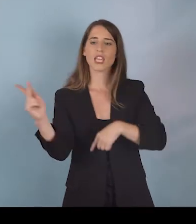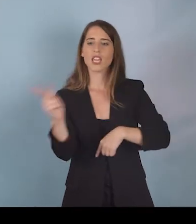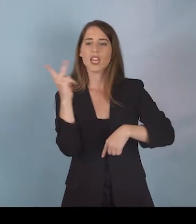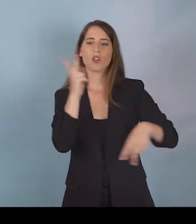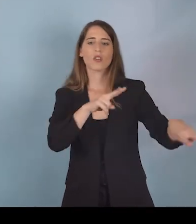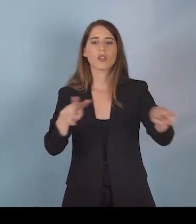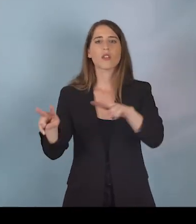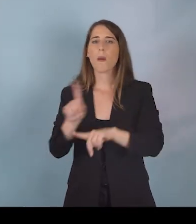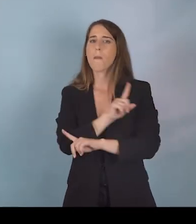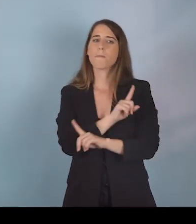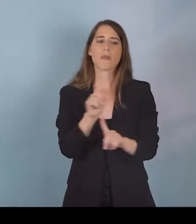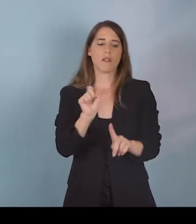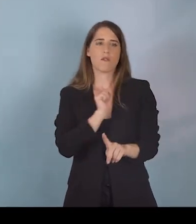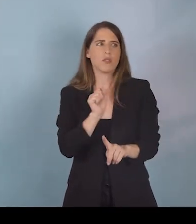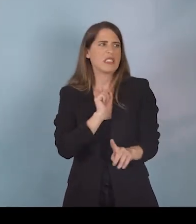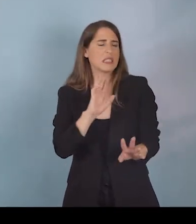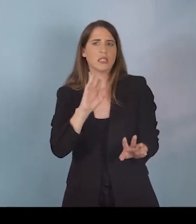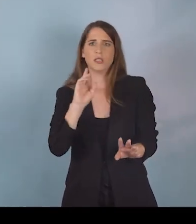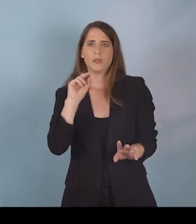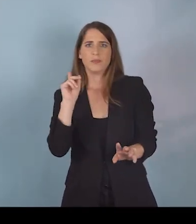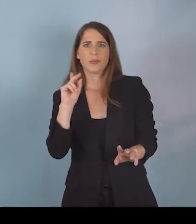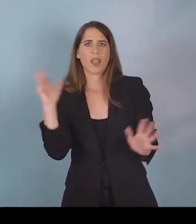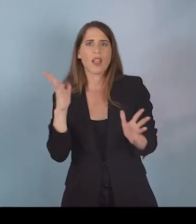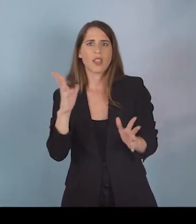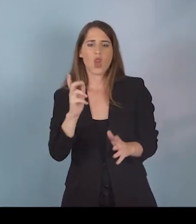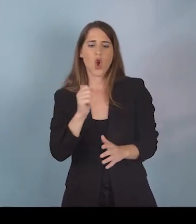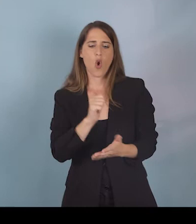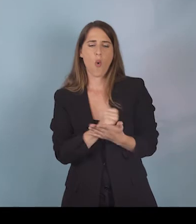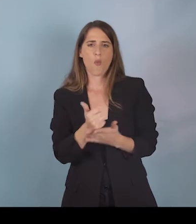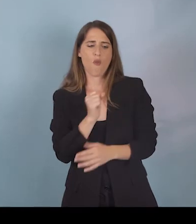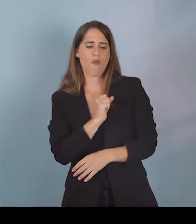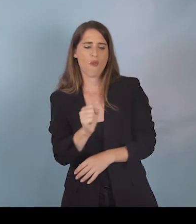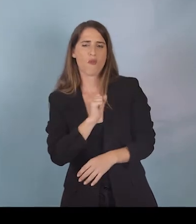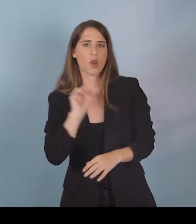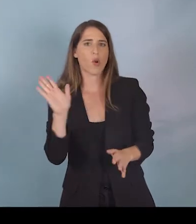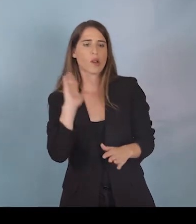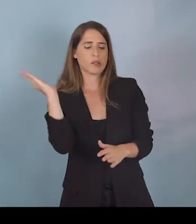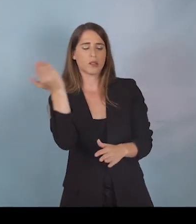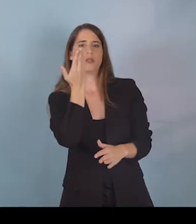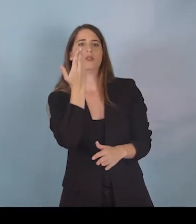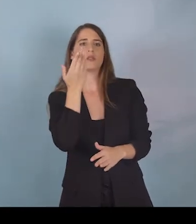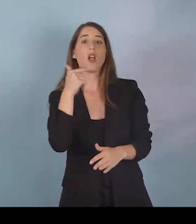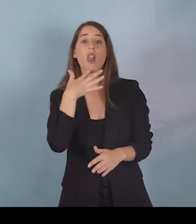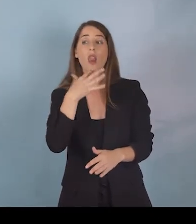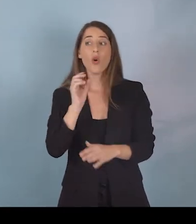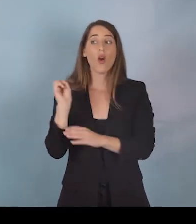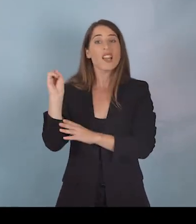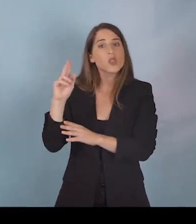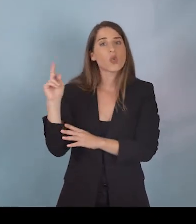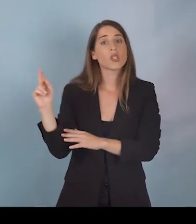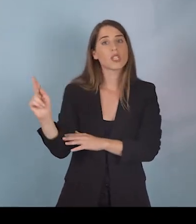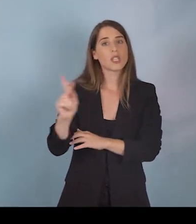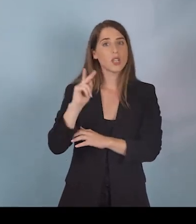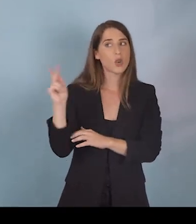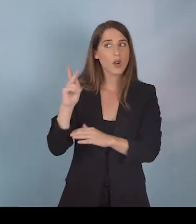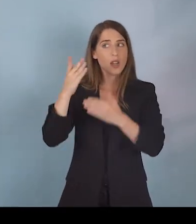κάποιο ομοφοβικό περιστατικό, το οποίο στην κοινωνία μας ακόμα αυτό δεν είναι δεδομένο. Δεν είναι δεδομένο ότι μπορείς